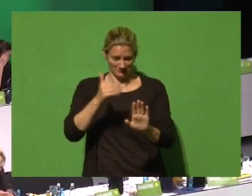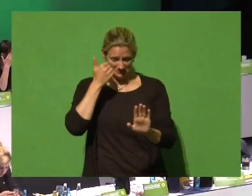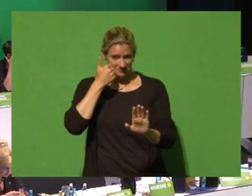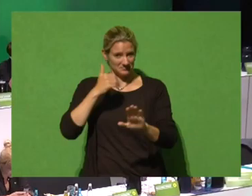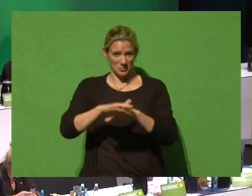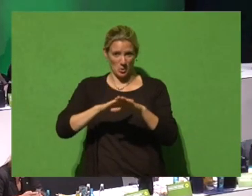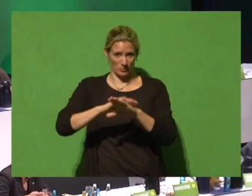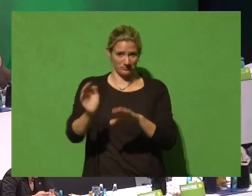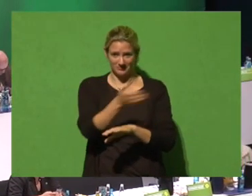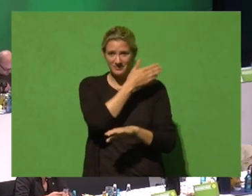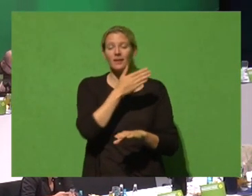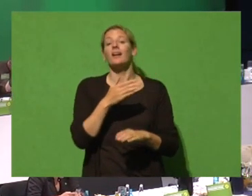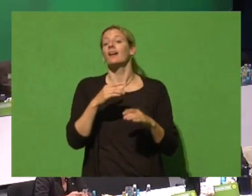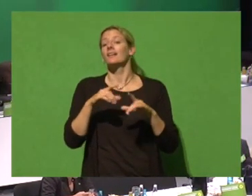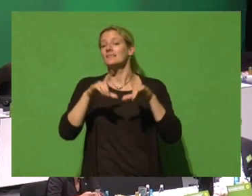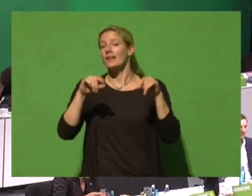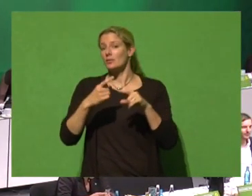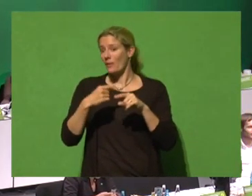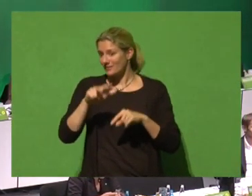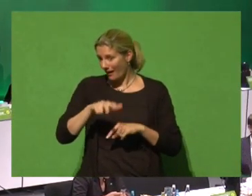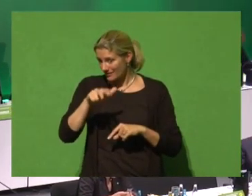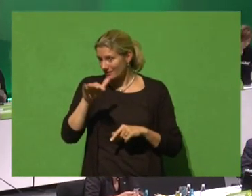Habt ihr alle Stimmzettel Nummer 13 noch?